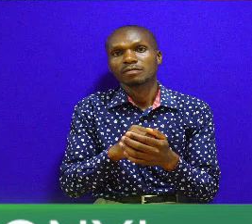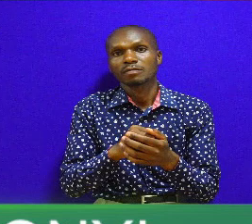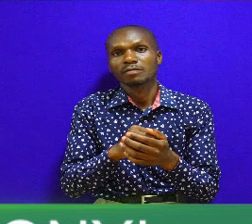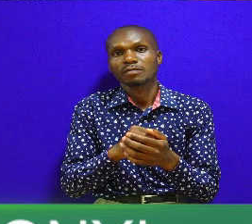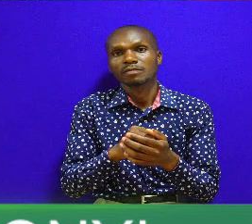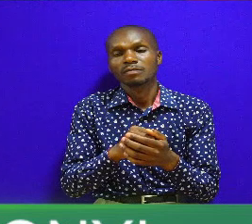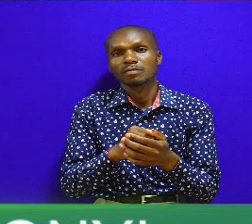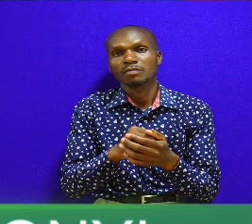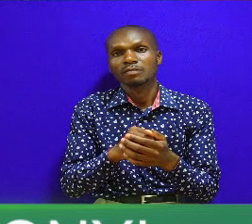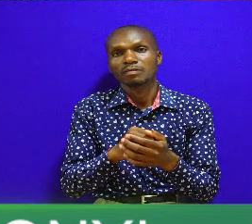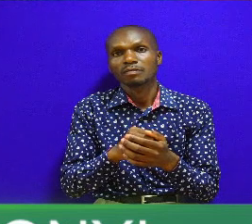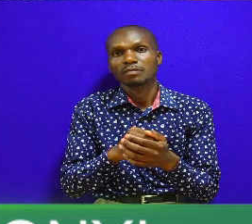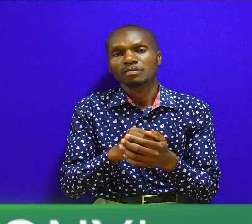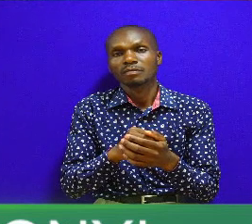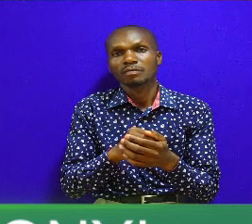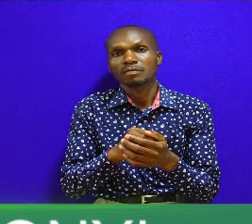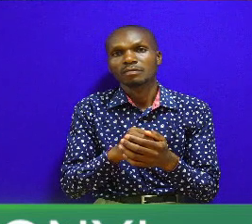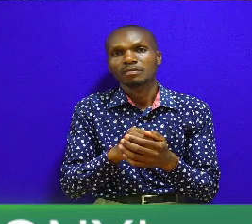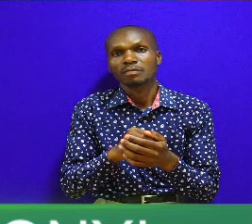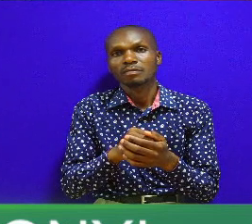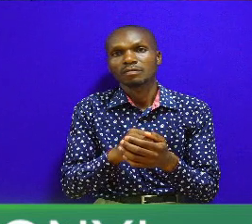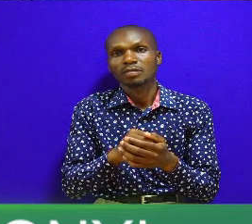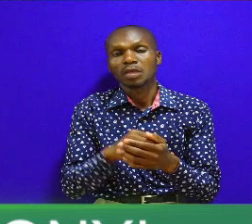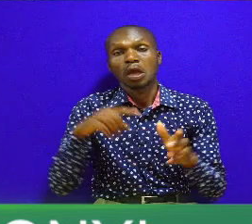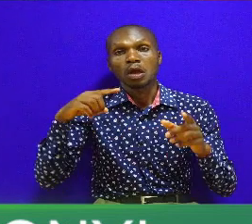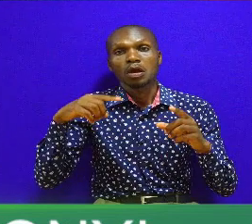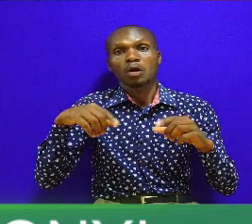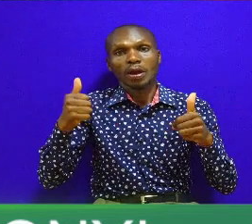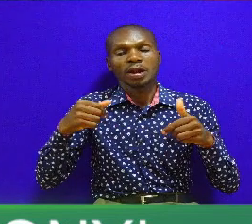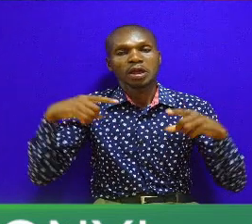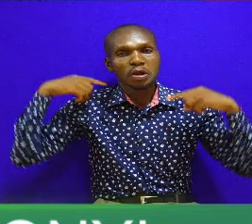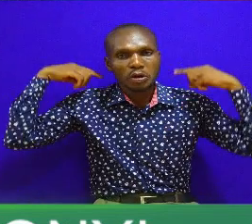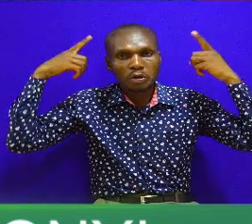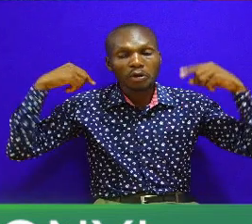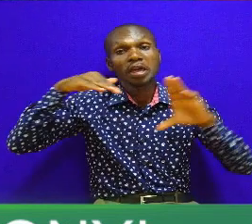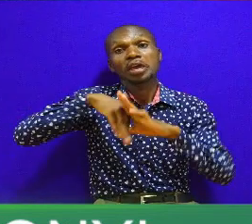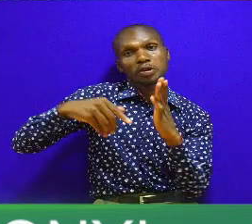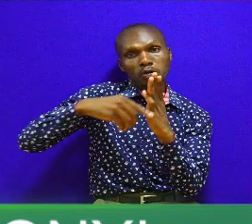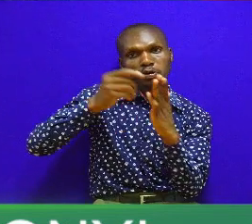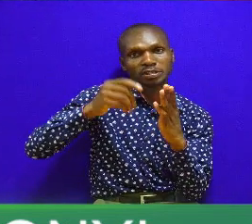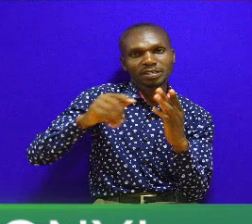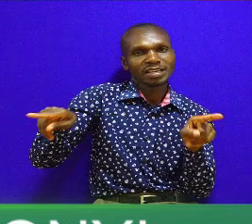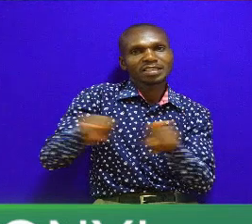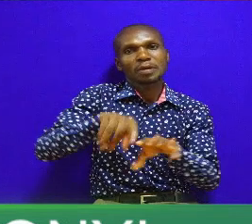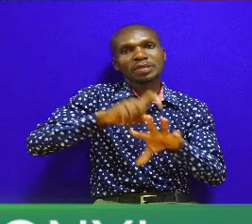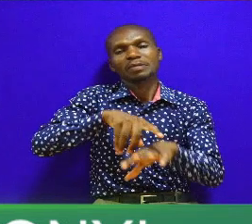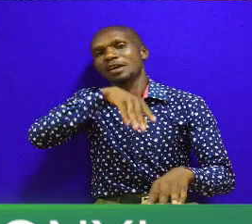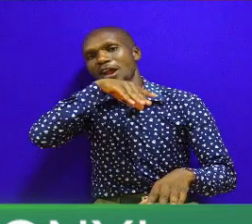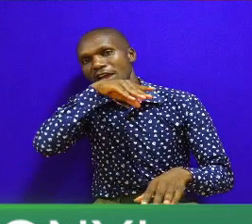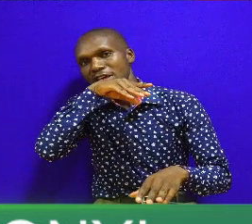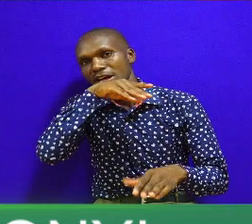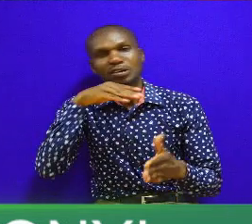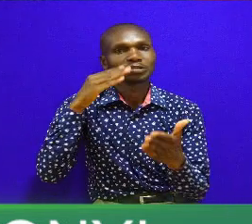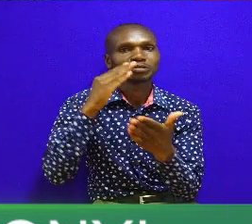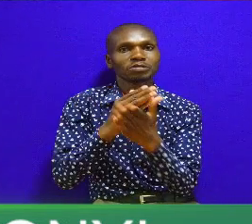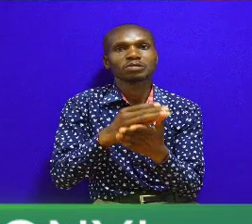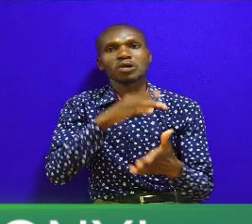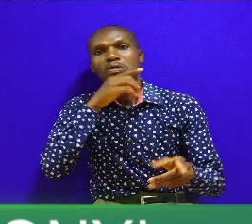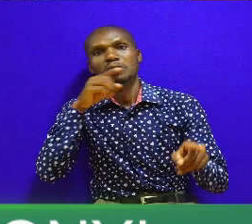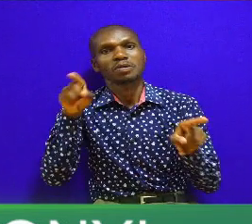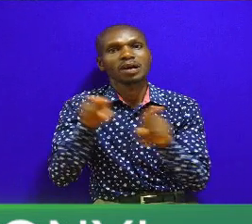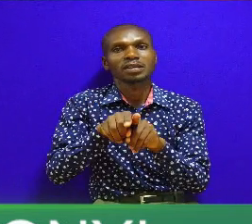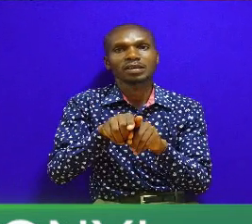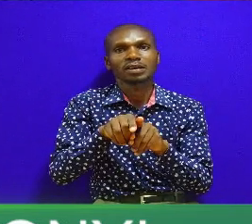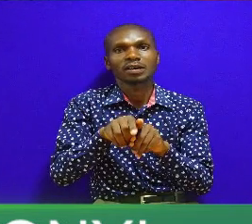ina na umaarufu katika Pwani, ati Raila anaonekana nguvu yake inadidimia